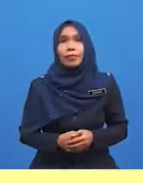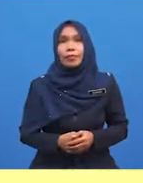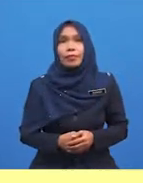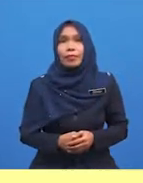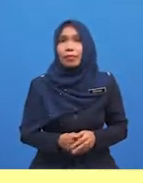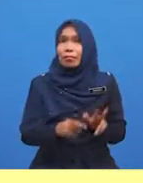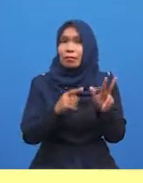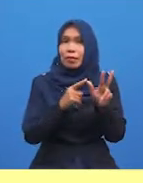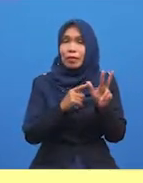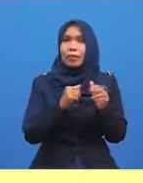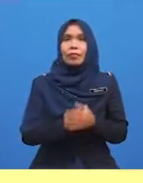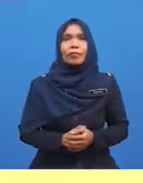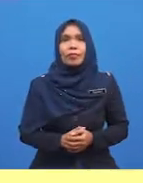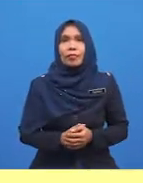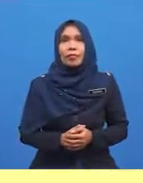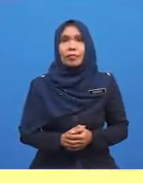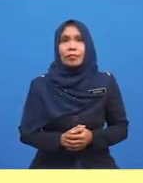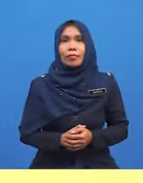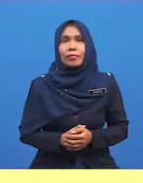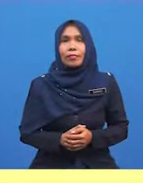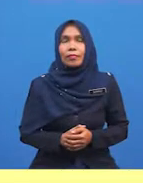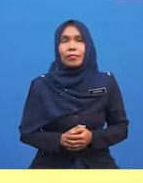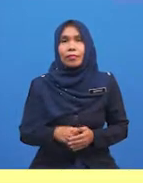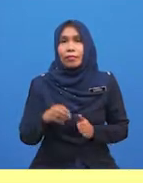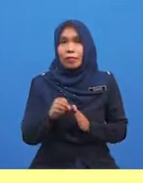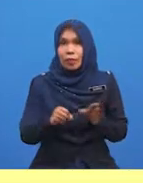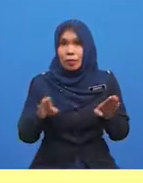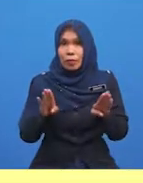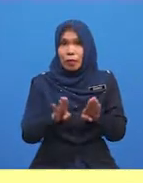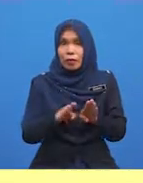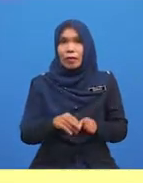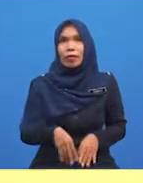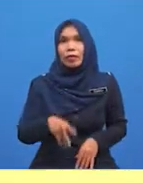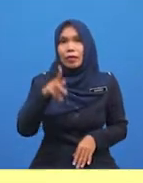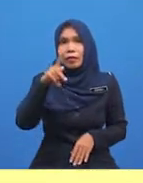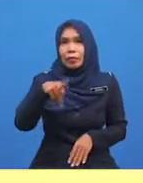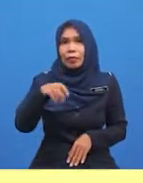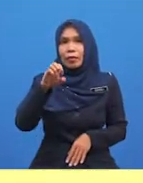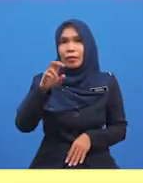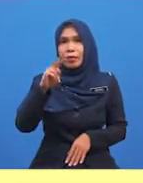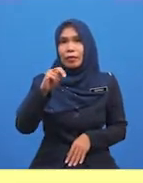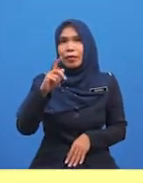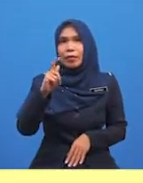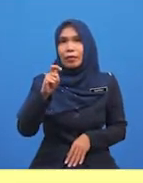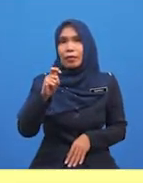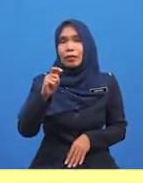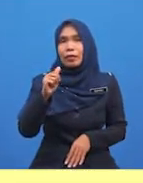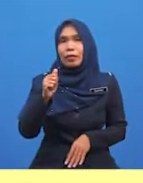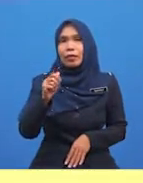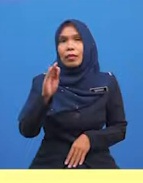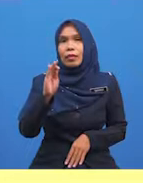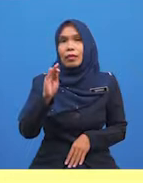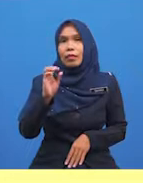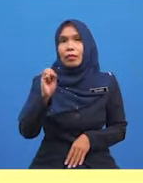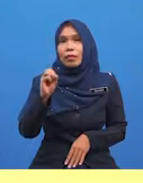pula berperanan sebagai pentafsir undang-undang. Sudah semestinya